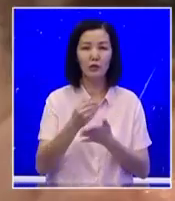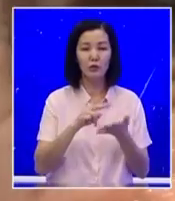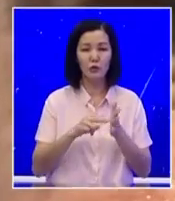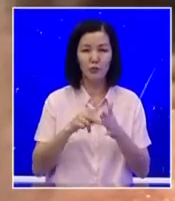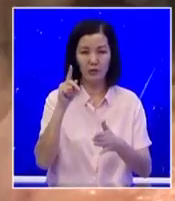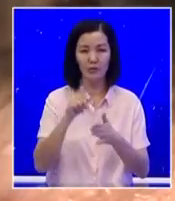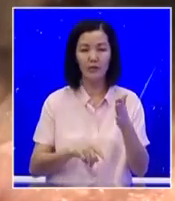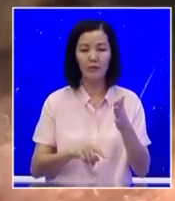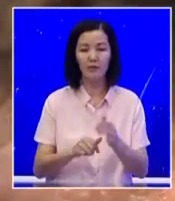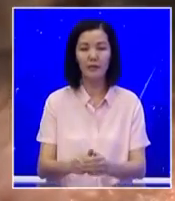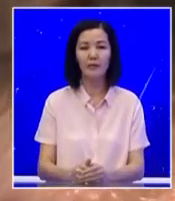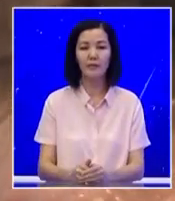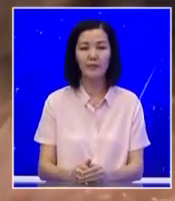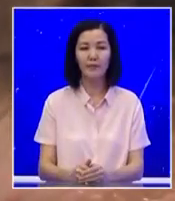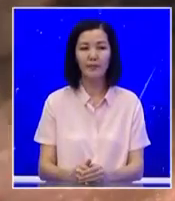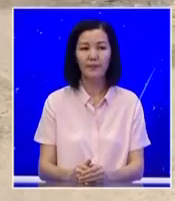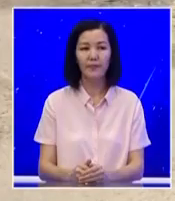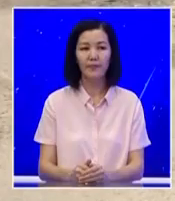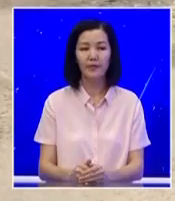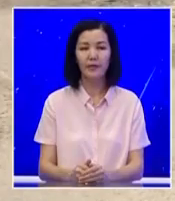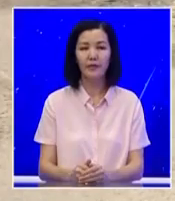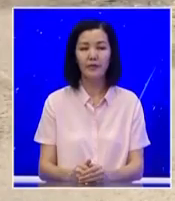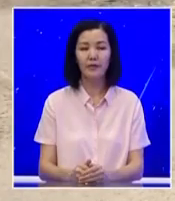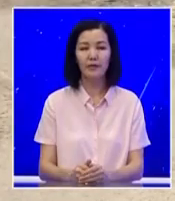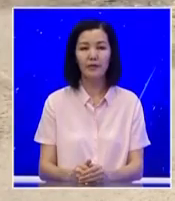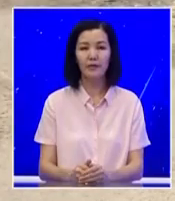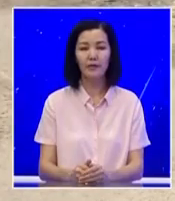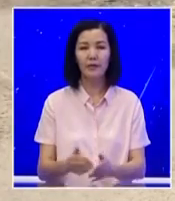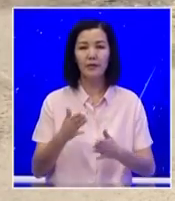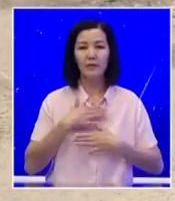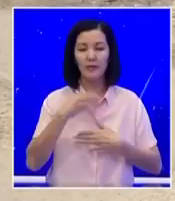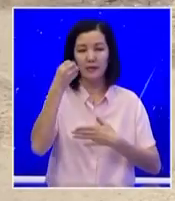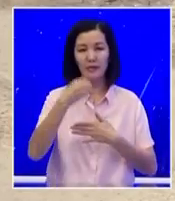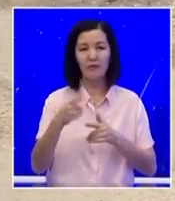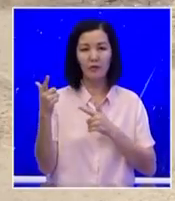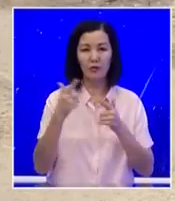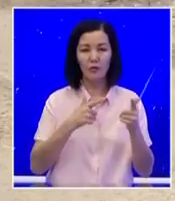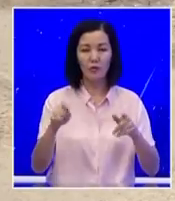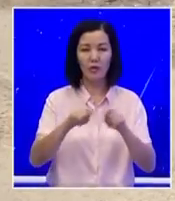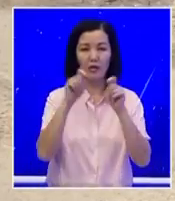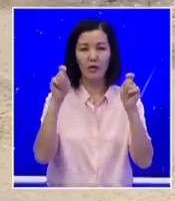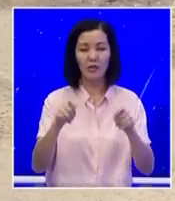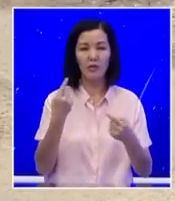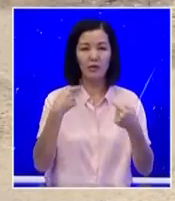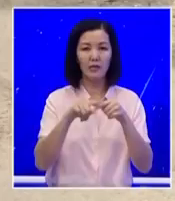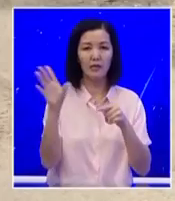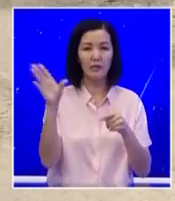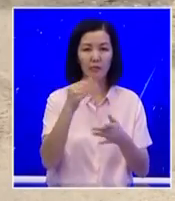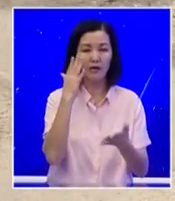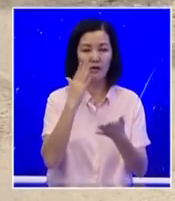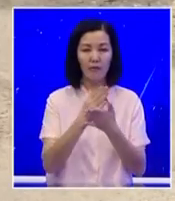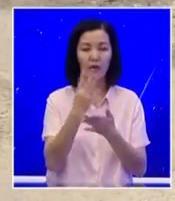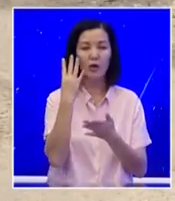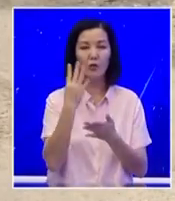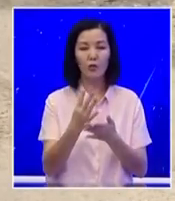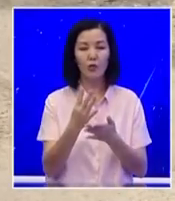сонда сентнер гектарынан. Күріш саласында бізде келетін бір сервисті орталық ашылған техникамыз бар жеткілікті. 4